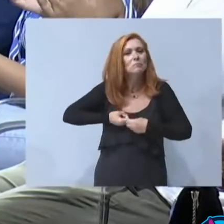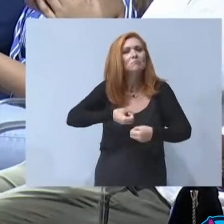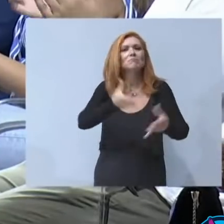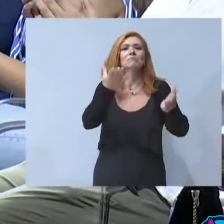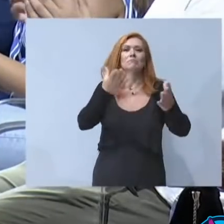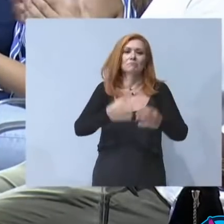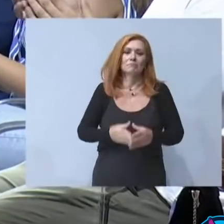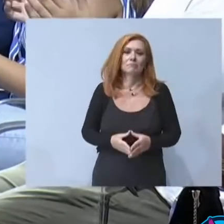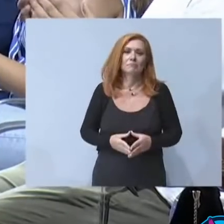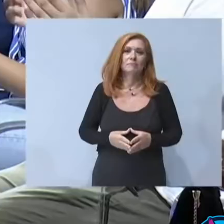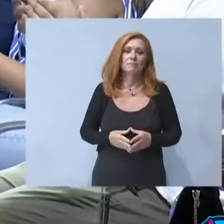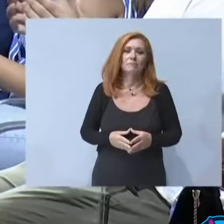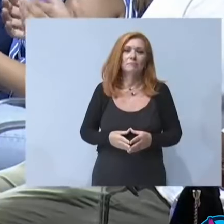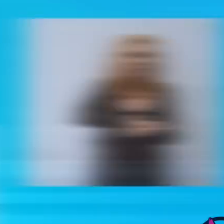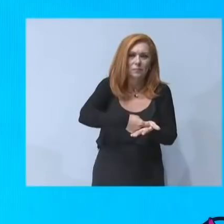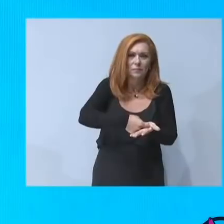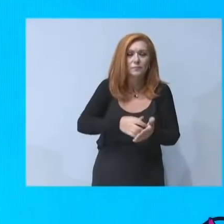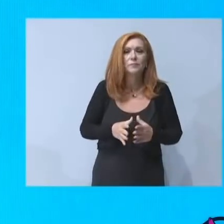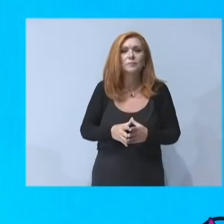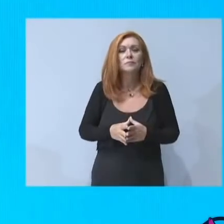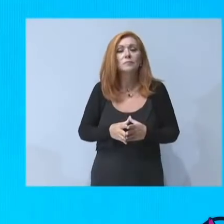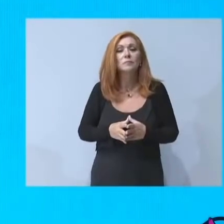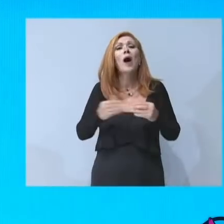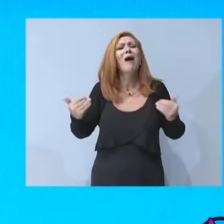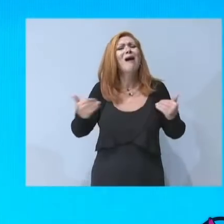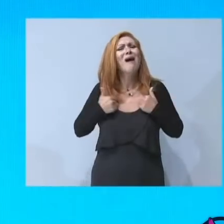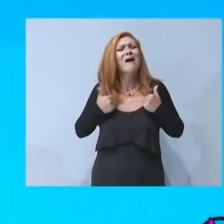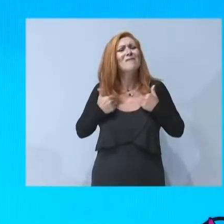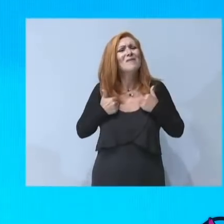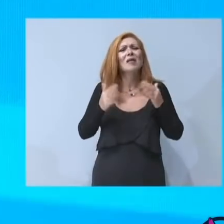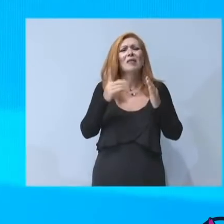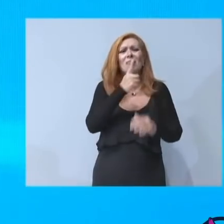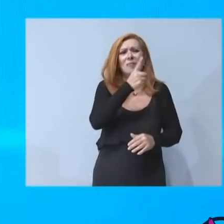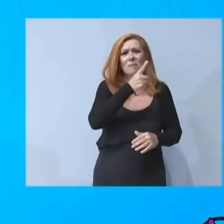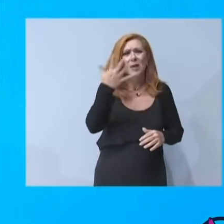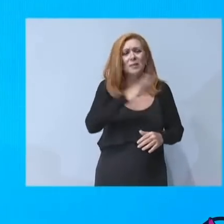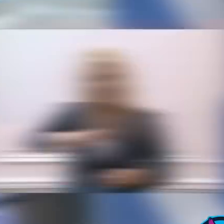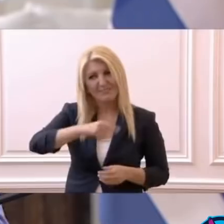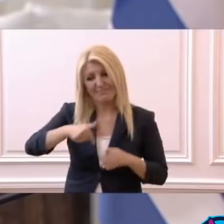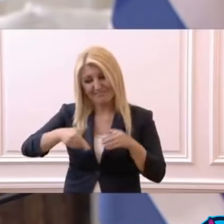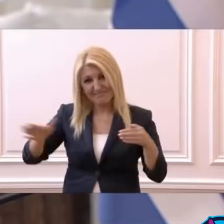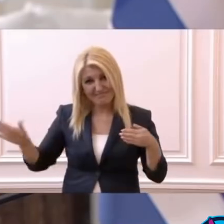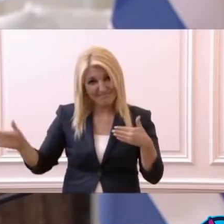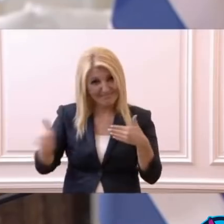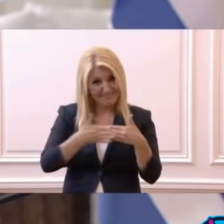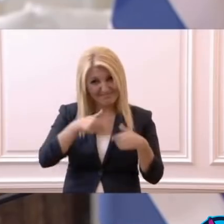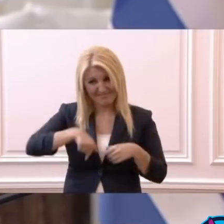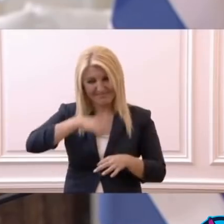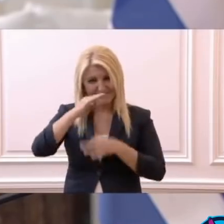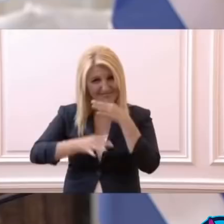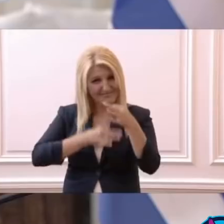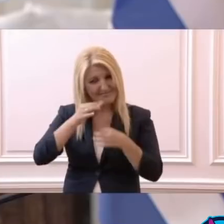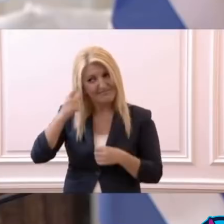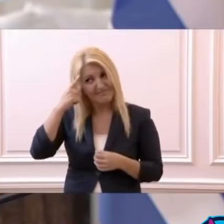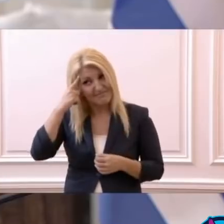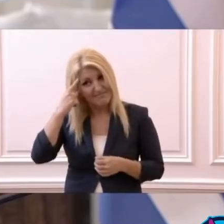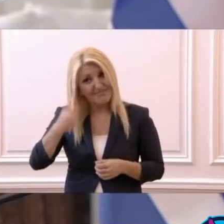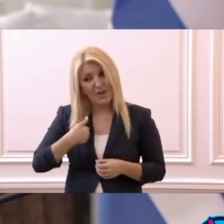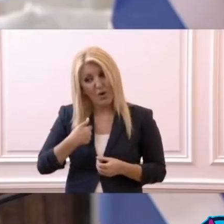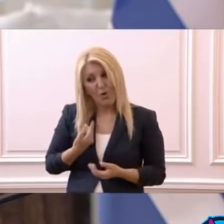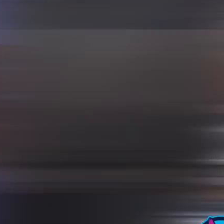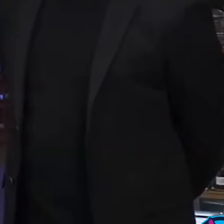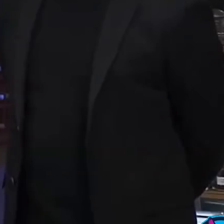κύριοι, γιατί γελάτε. Για τους εφήβους 15 ως 17 ετών να τσιμπήσουν την ευκαιρία